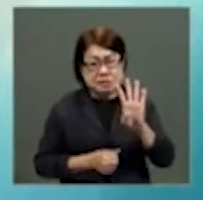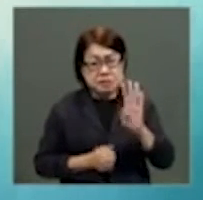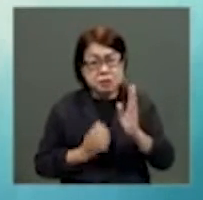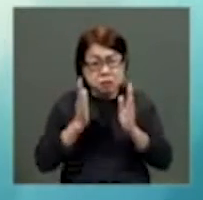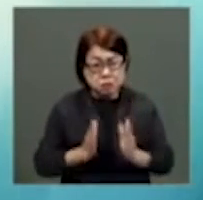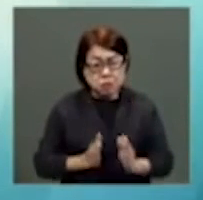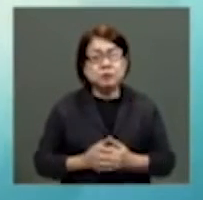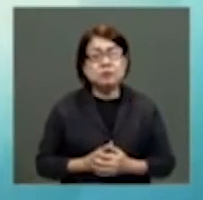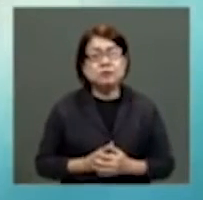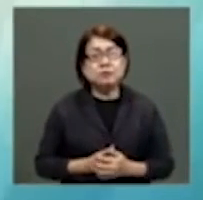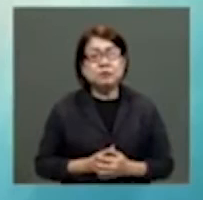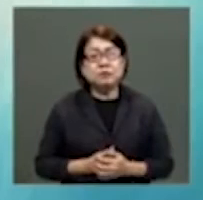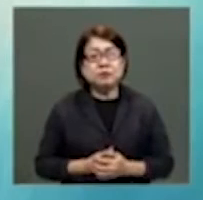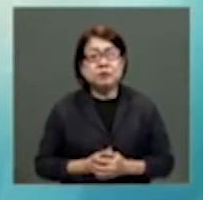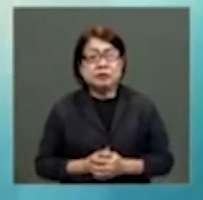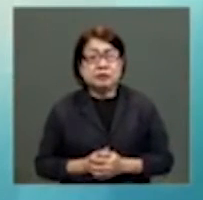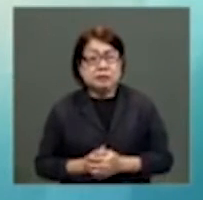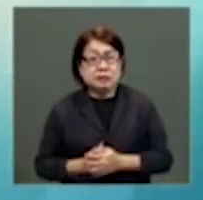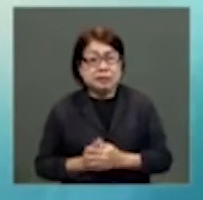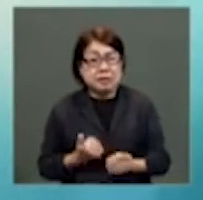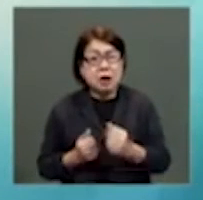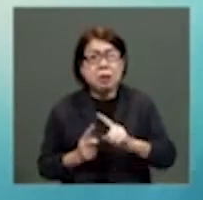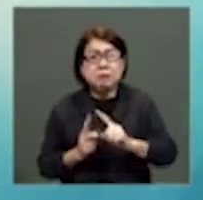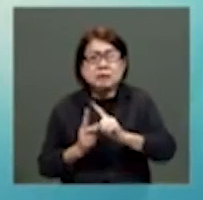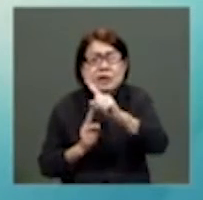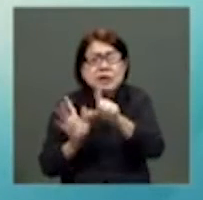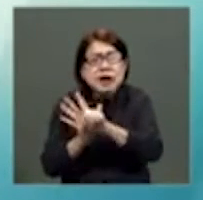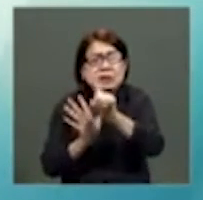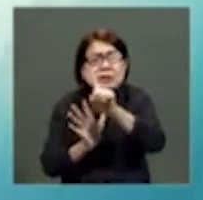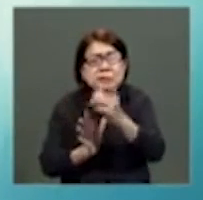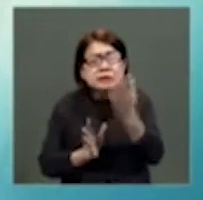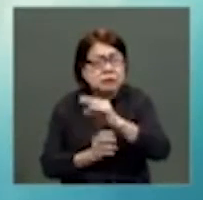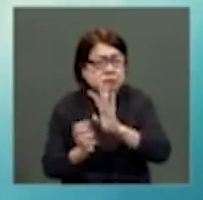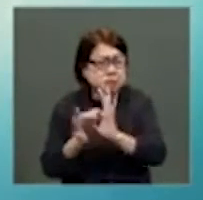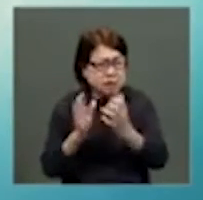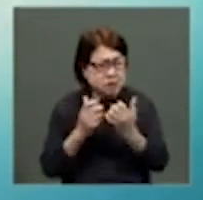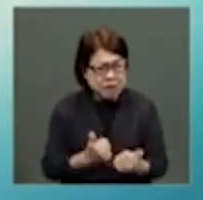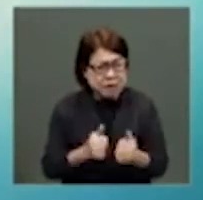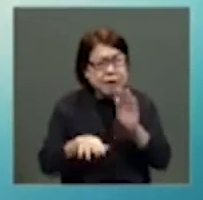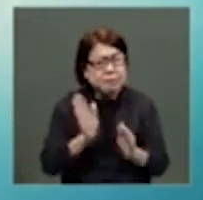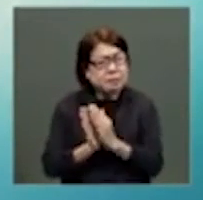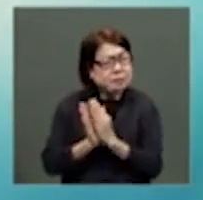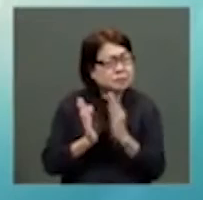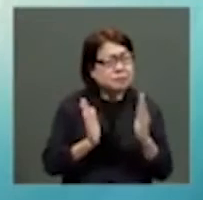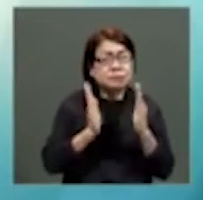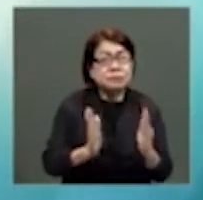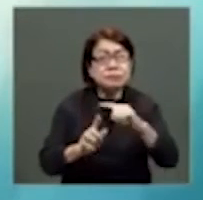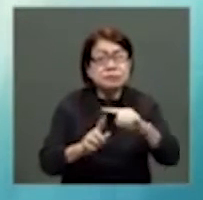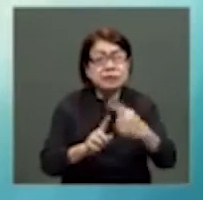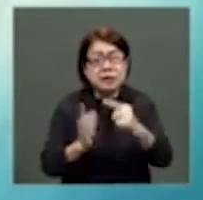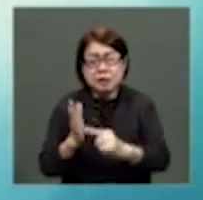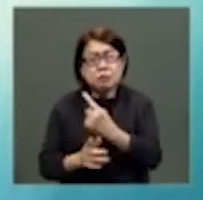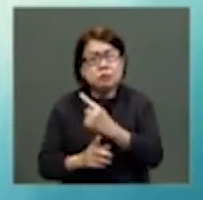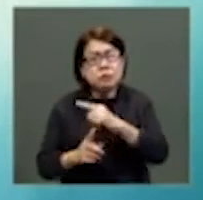6,754 นะครับคือตัดระลอกแรกออกไปมาดูระลอกเนี่ยแค่เนี้ยไม่ประมาณสักเดือนหนึ่งนะถ้าเราเริ่มต้นจากวันที่